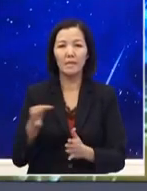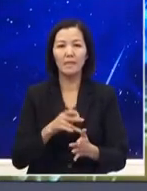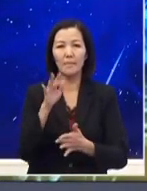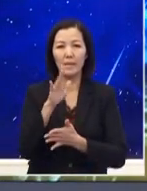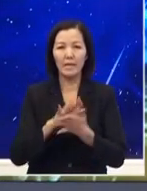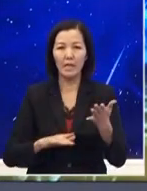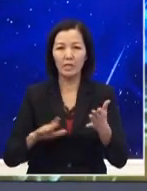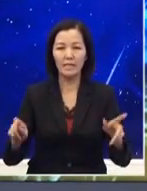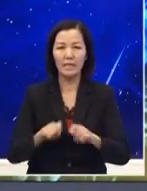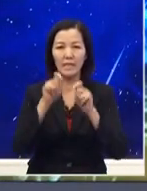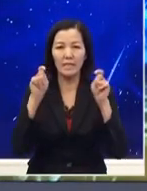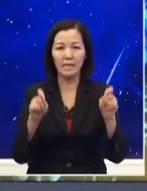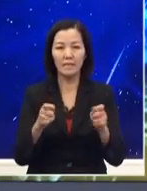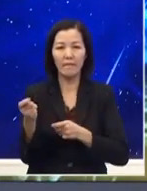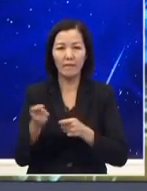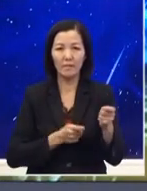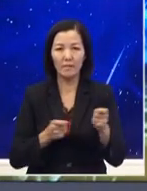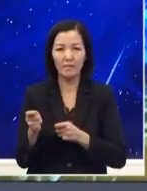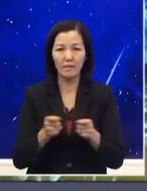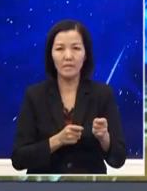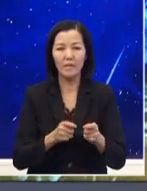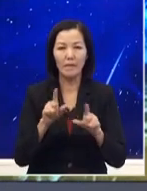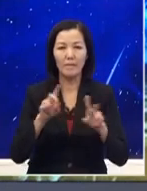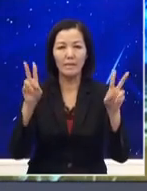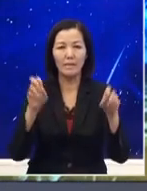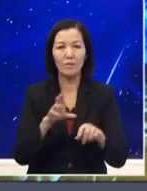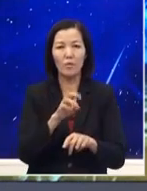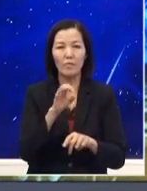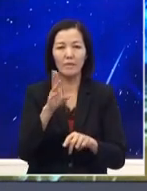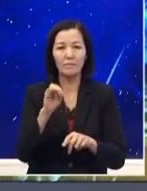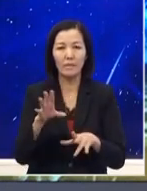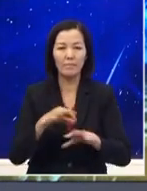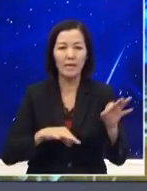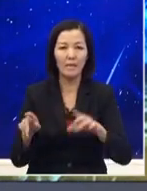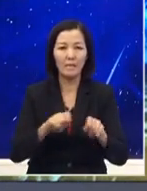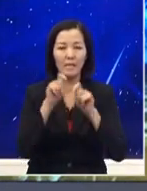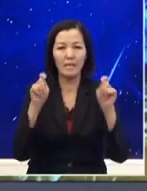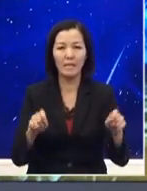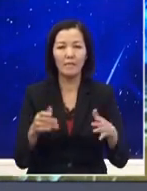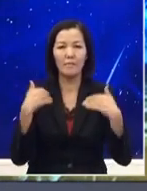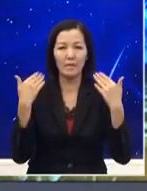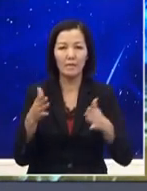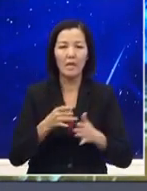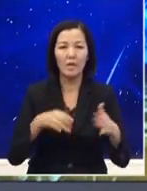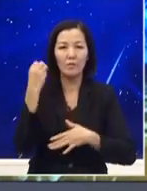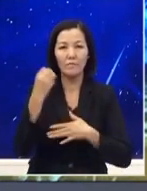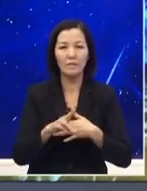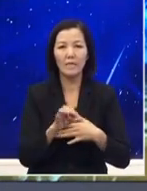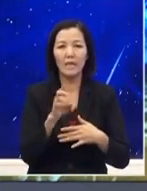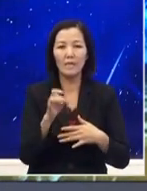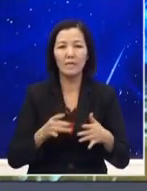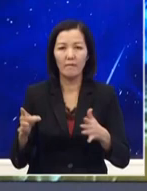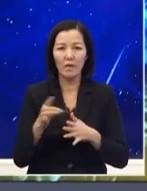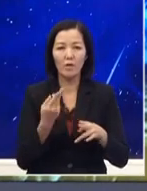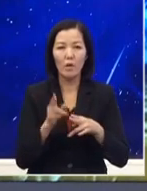области продолжается трансформация акиматов под Open Space. Еще один проект открытого офиса презентовали в районном центре Кигенского